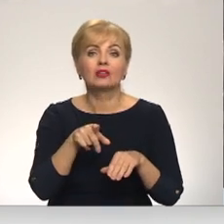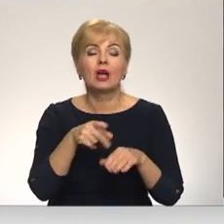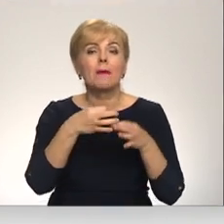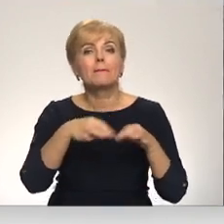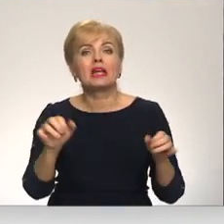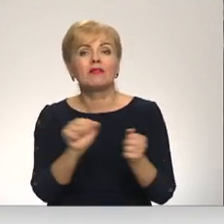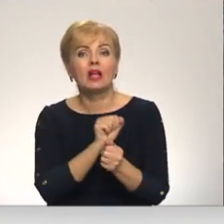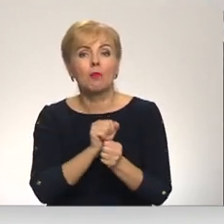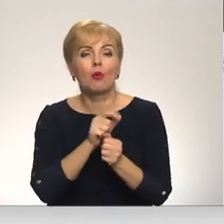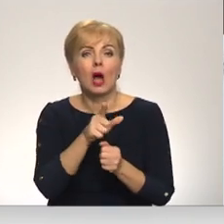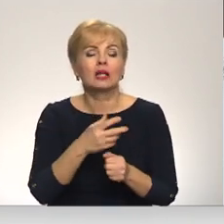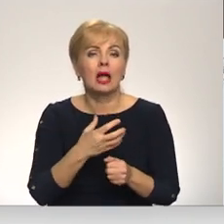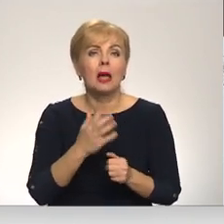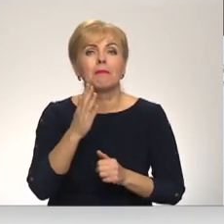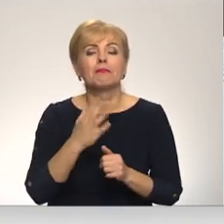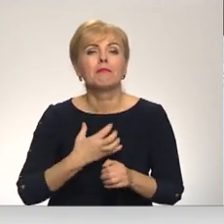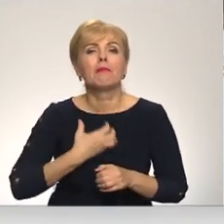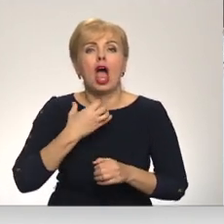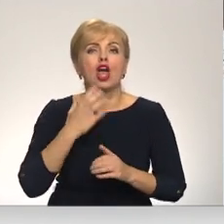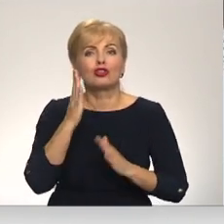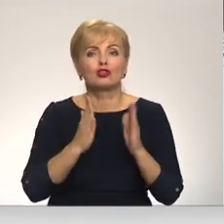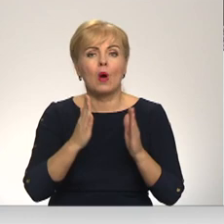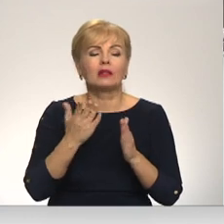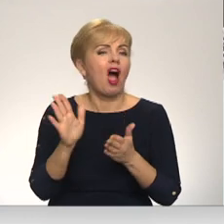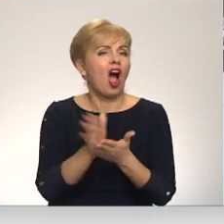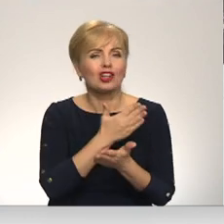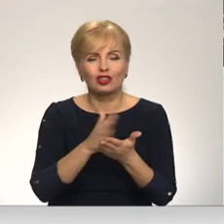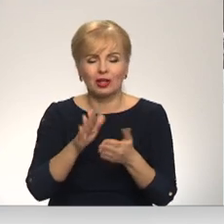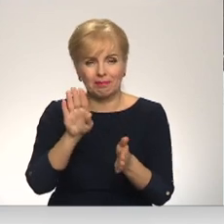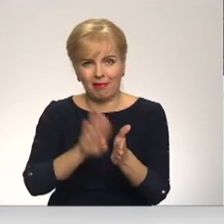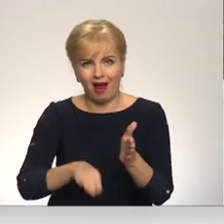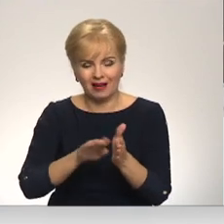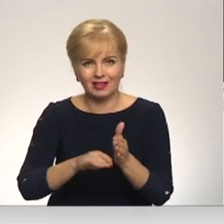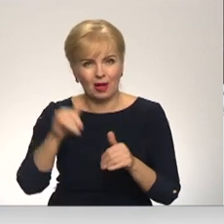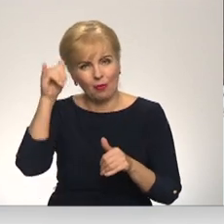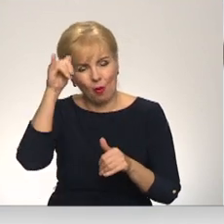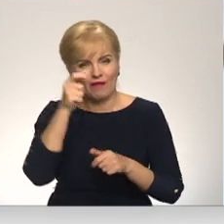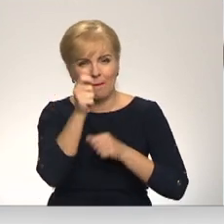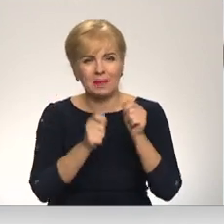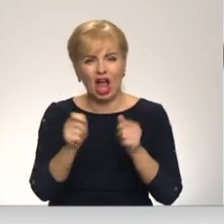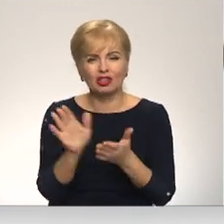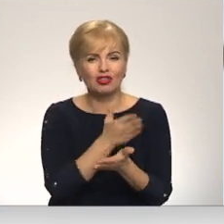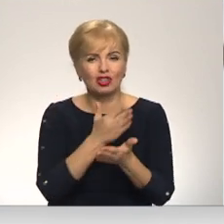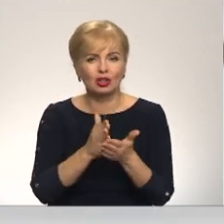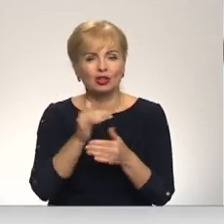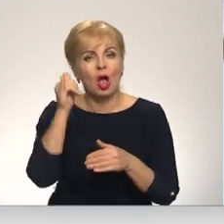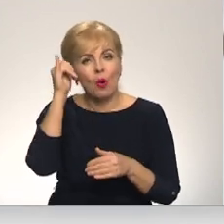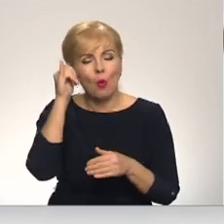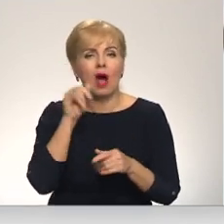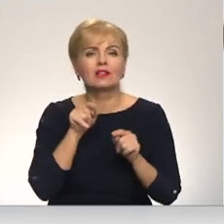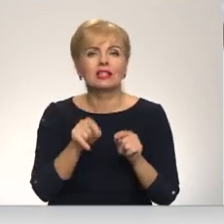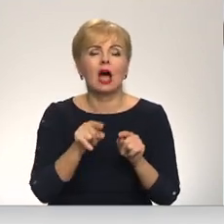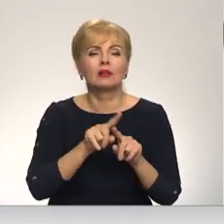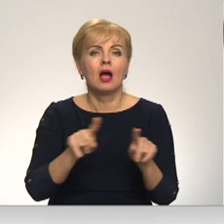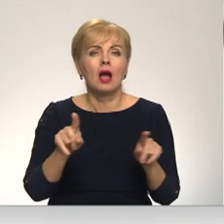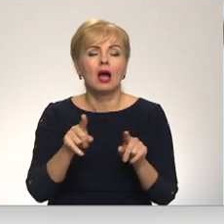diezgan mežonīgi. Ja? Viņi ir atšķirībā no parastajām gaļas un pienšķirnes govīm. Viņi ir